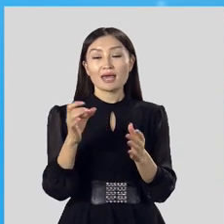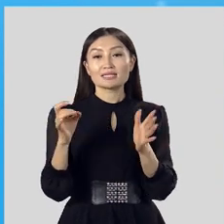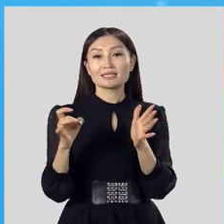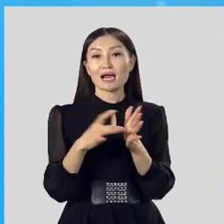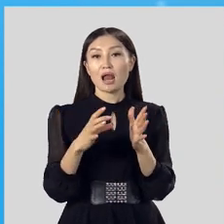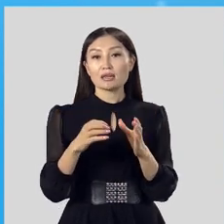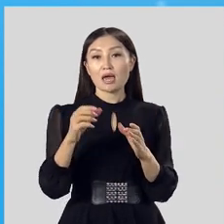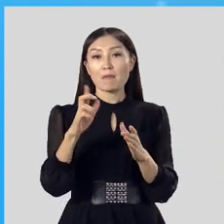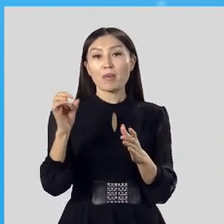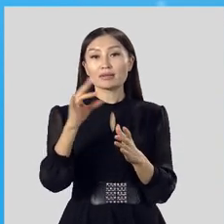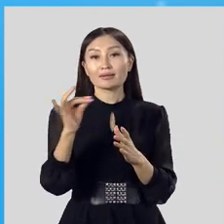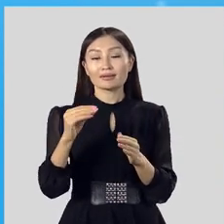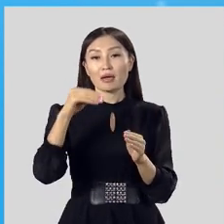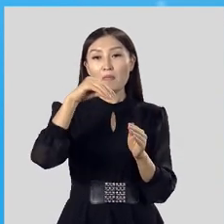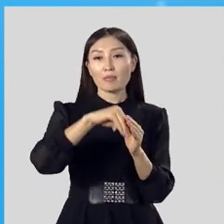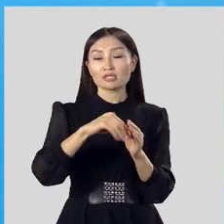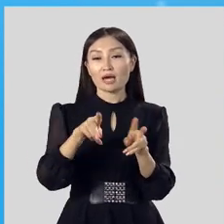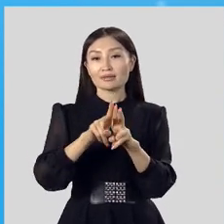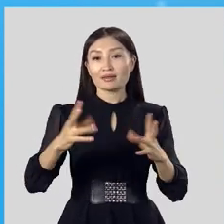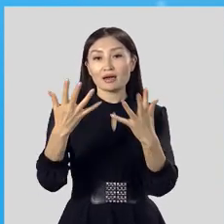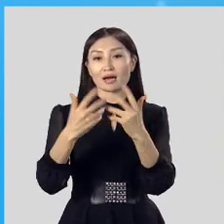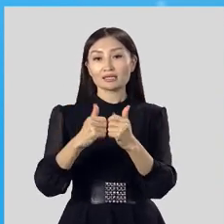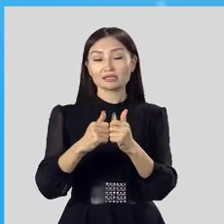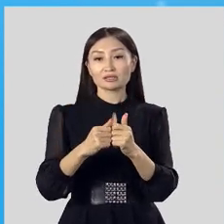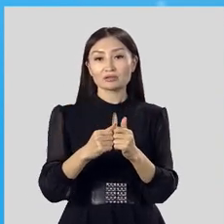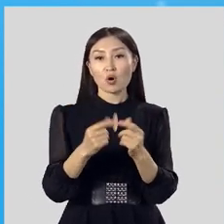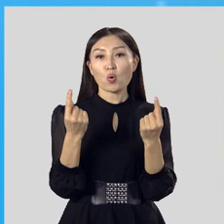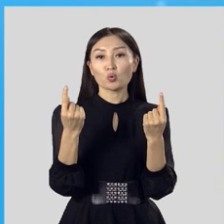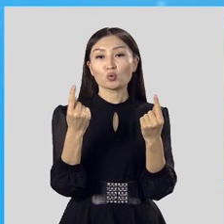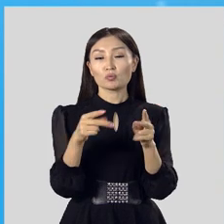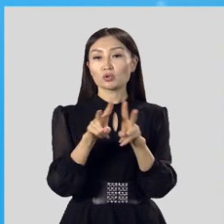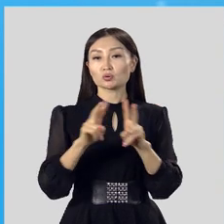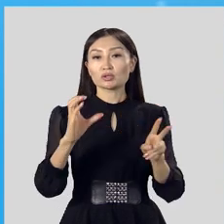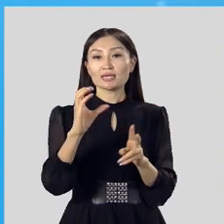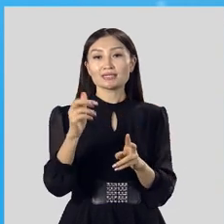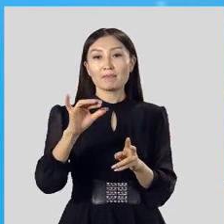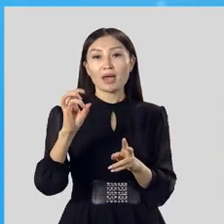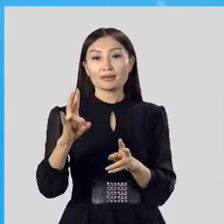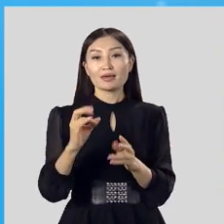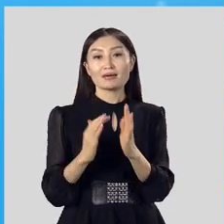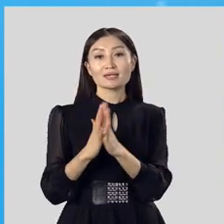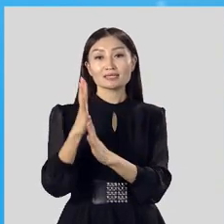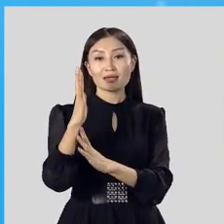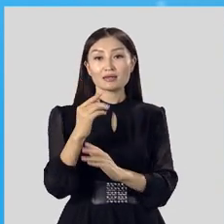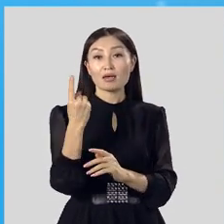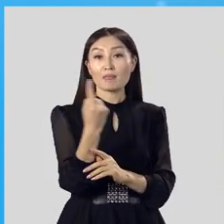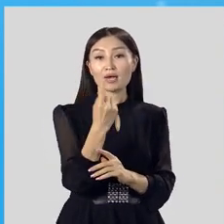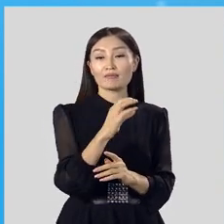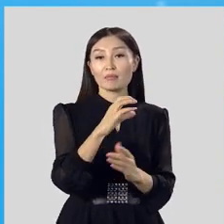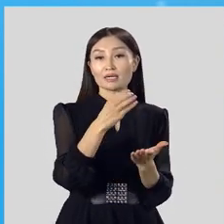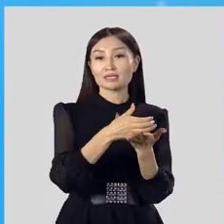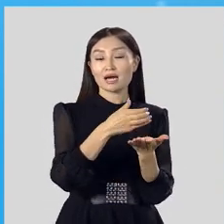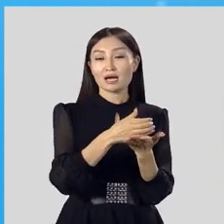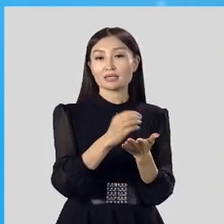стеклянные банки помещают одинаковое количество крупных, схожих семян растений. В первом